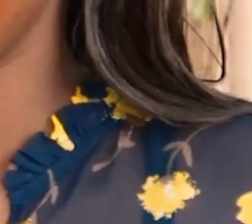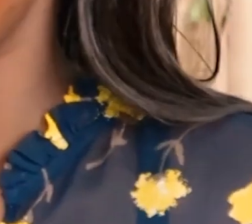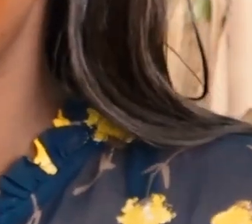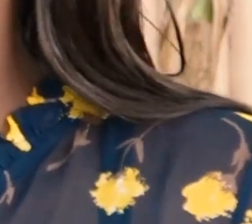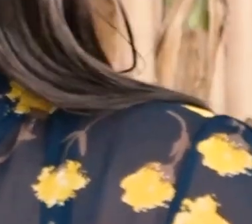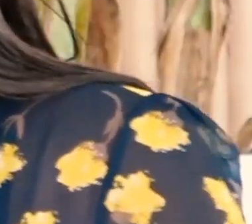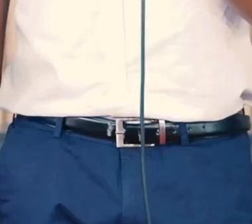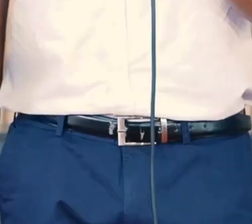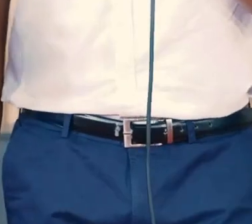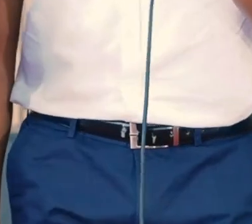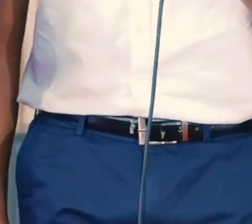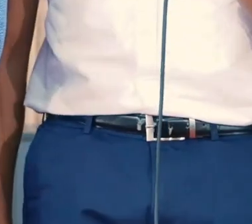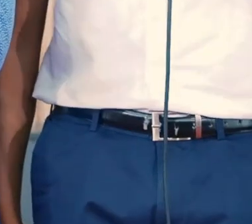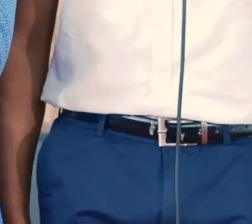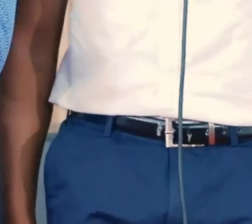vake